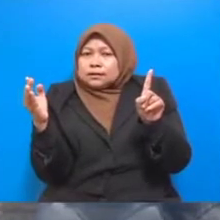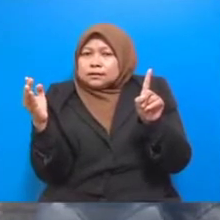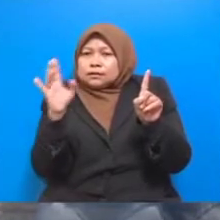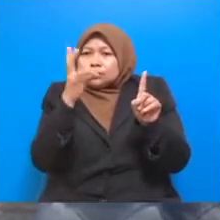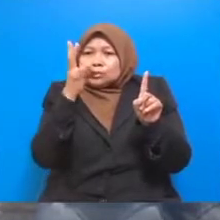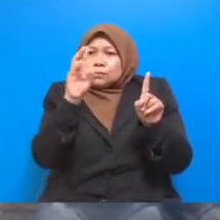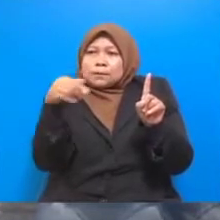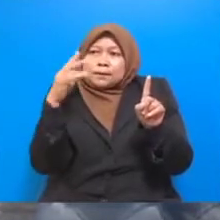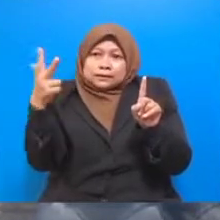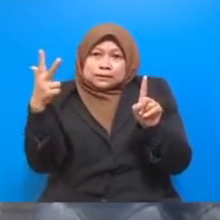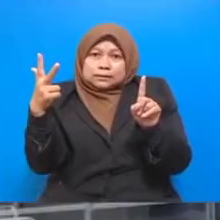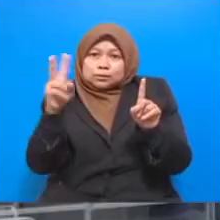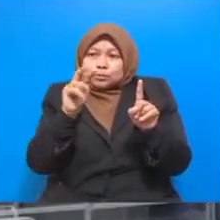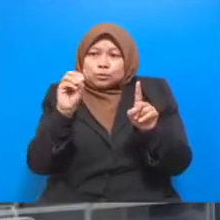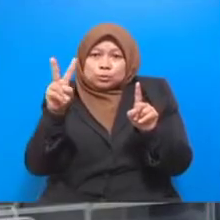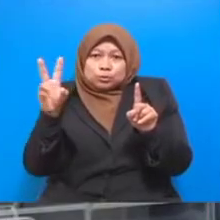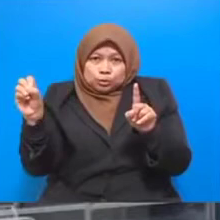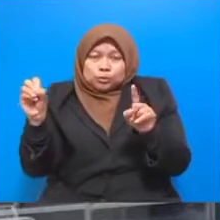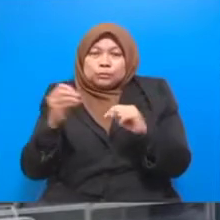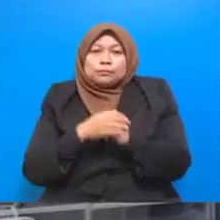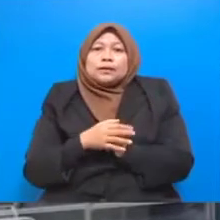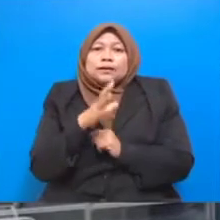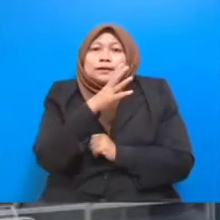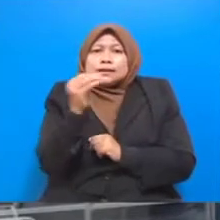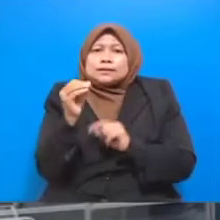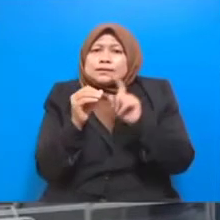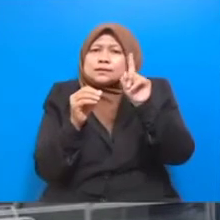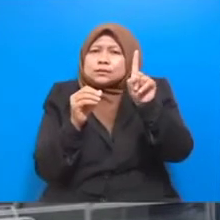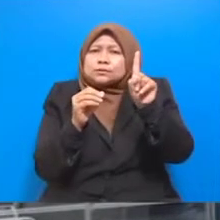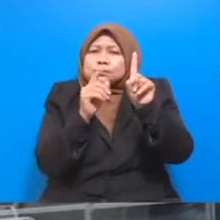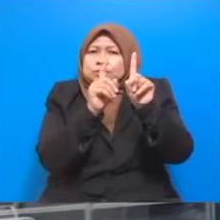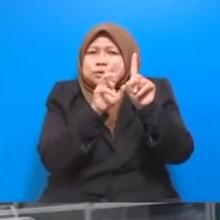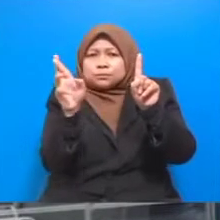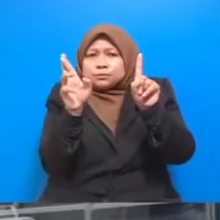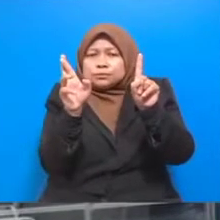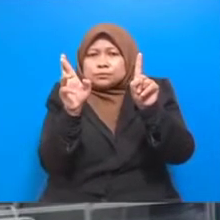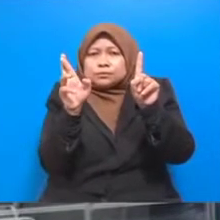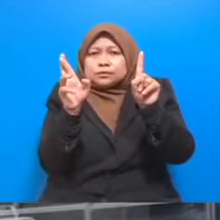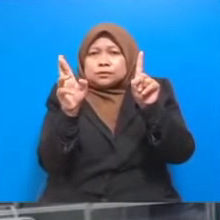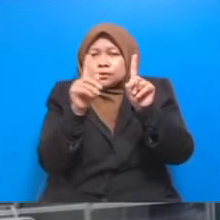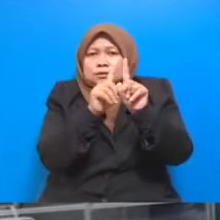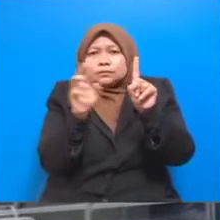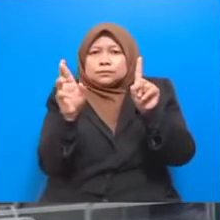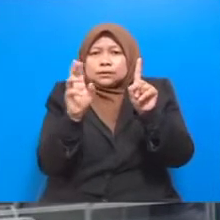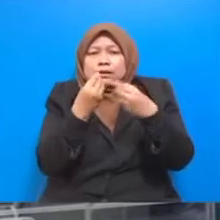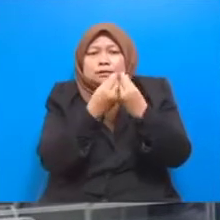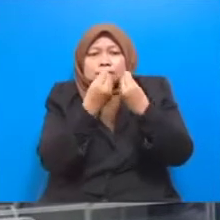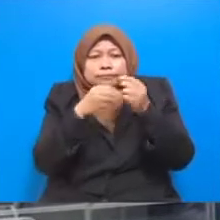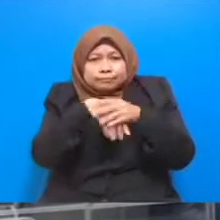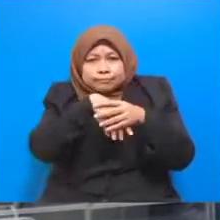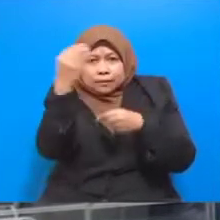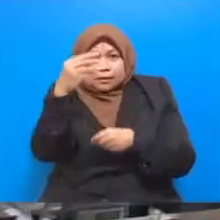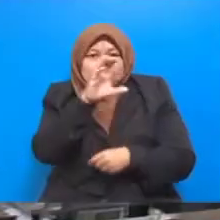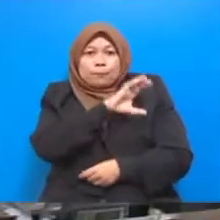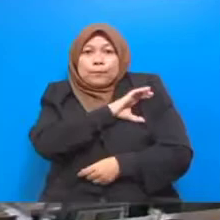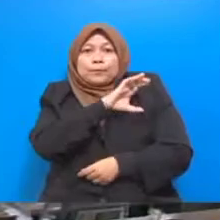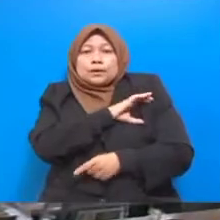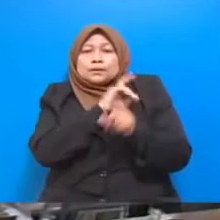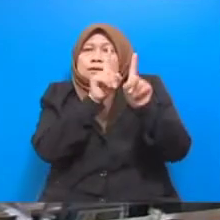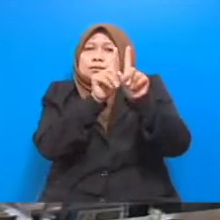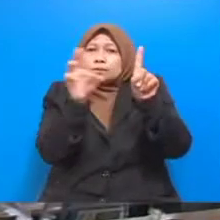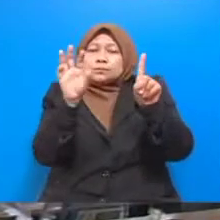17 emas 2020 dan 1000 kisah edit wartono oleh fh pdrm